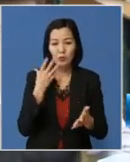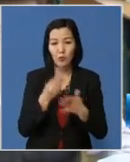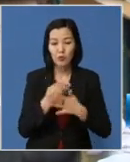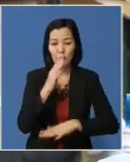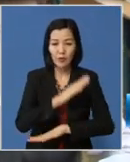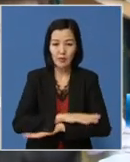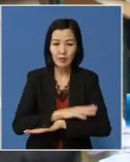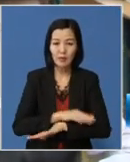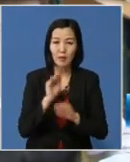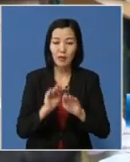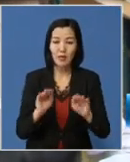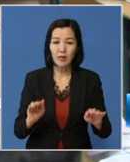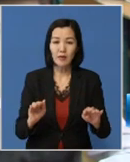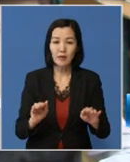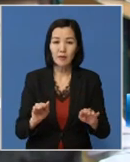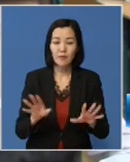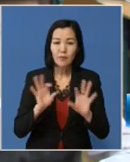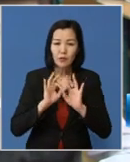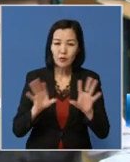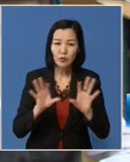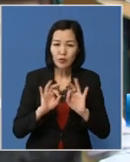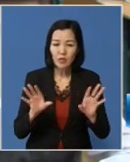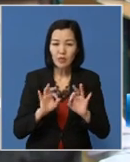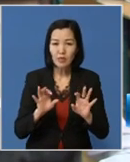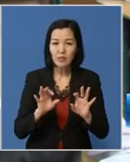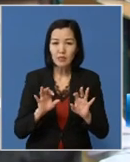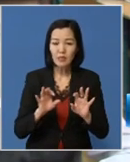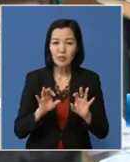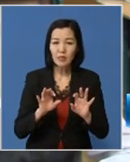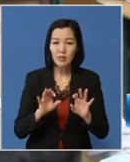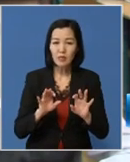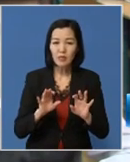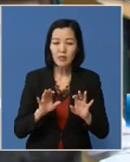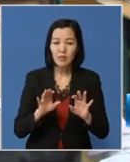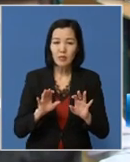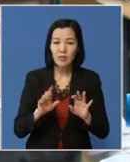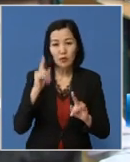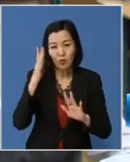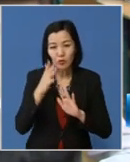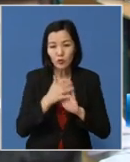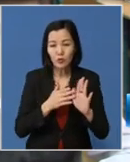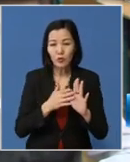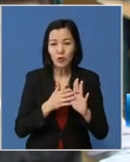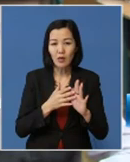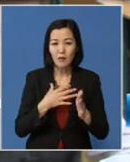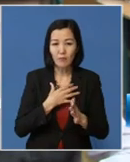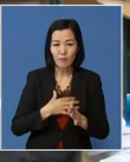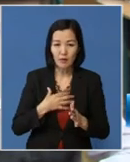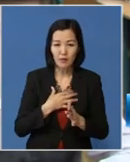пәніңді балаларға түсіндірген кезде балалар алдыңда шабыттанып отырса, одан артық мен үшін